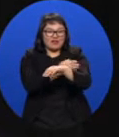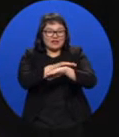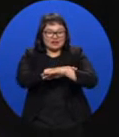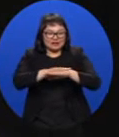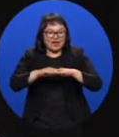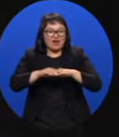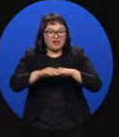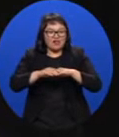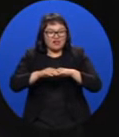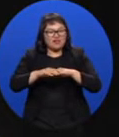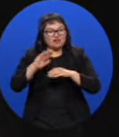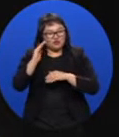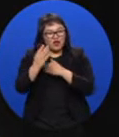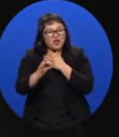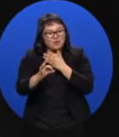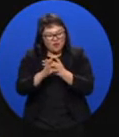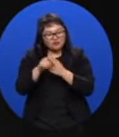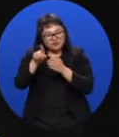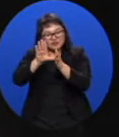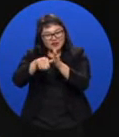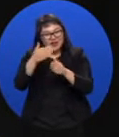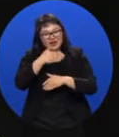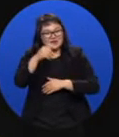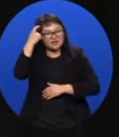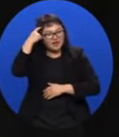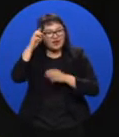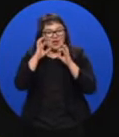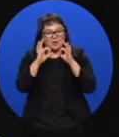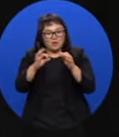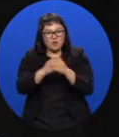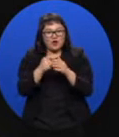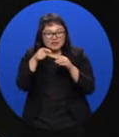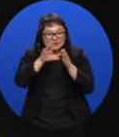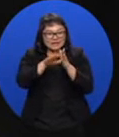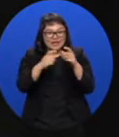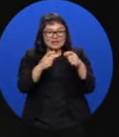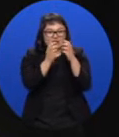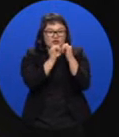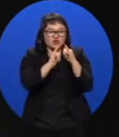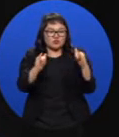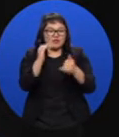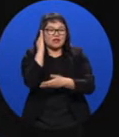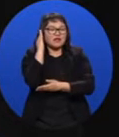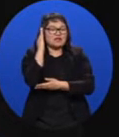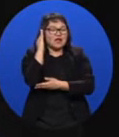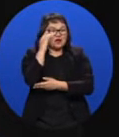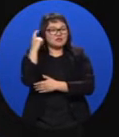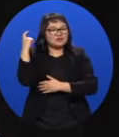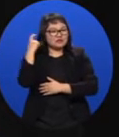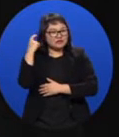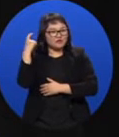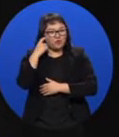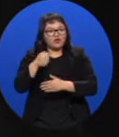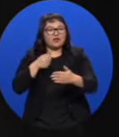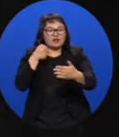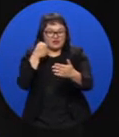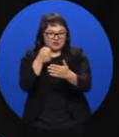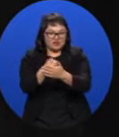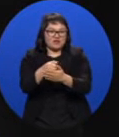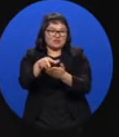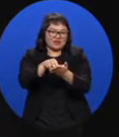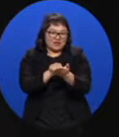수행해 나간다면 그때가 생각해 볼 거고 또 지역 주민들의 의견도 들어보면서 결정해야 될